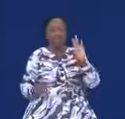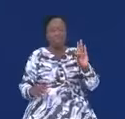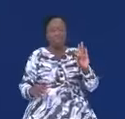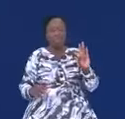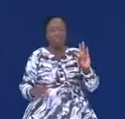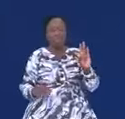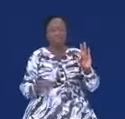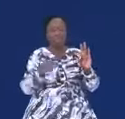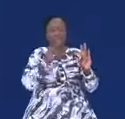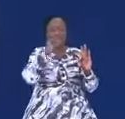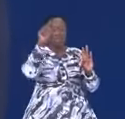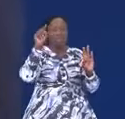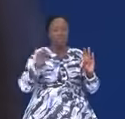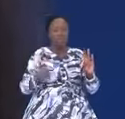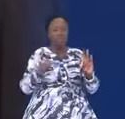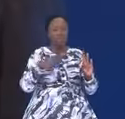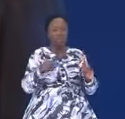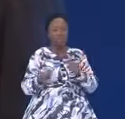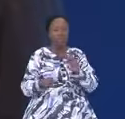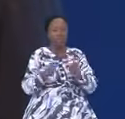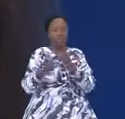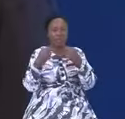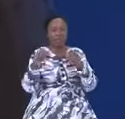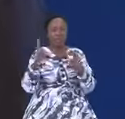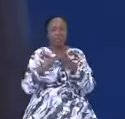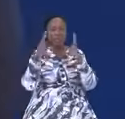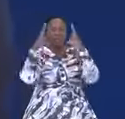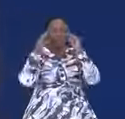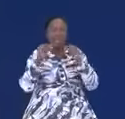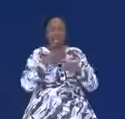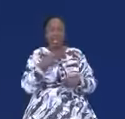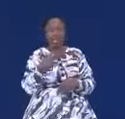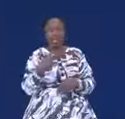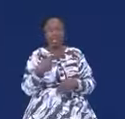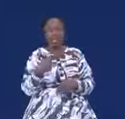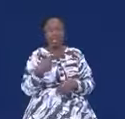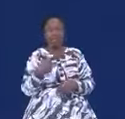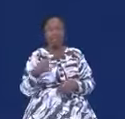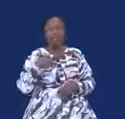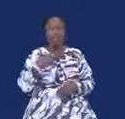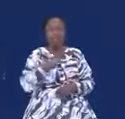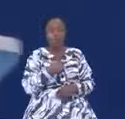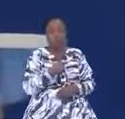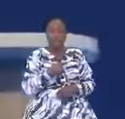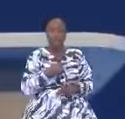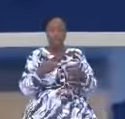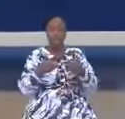le peuple 20 à moïse est dit nous avons péché